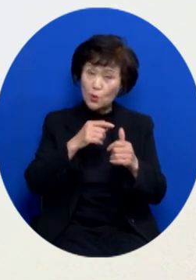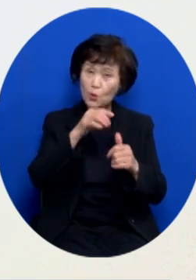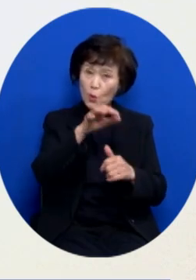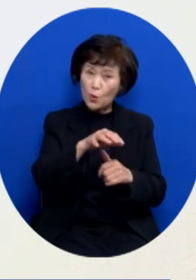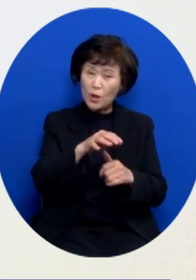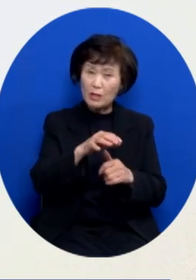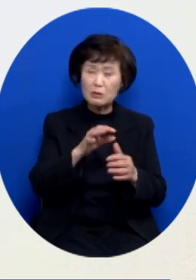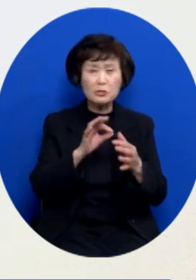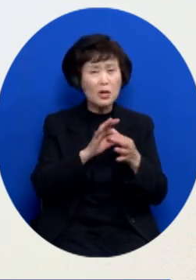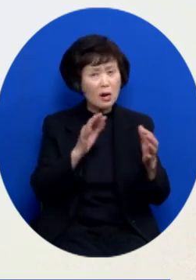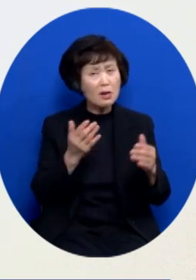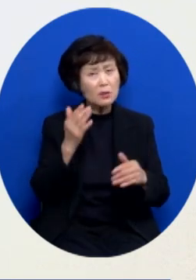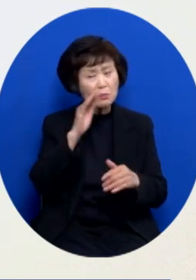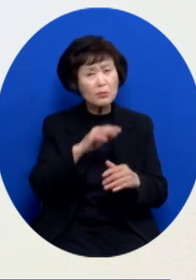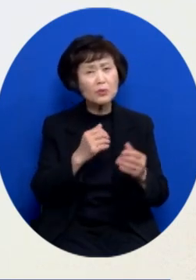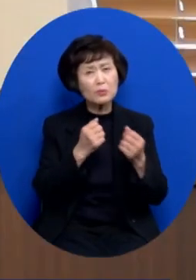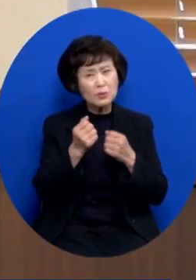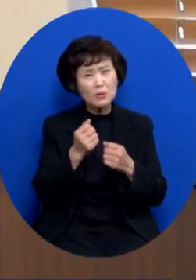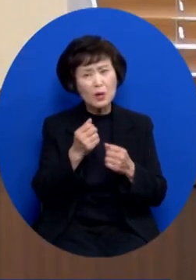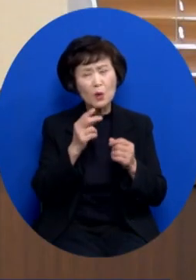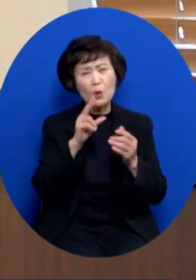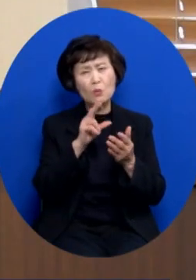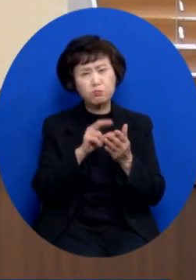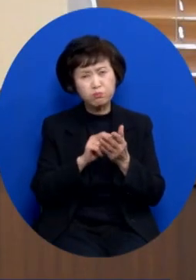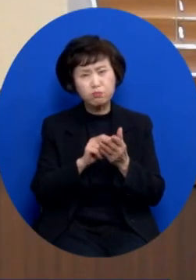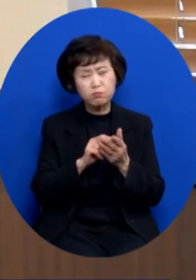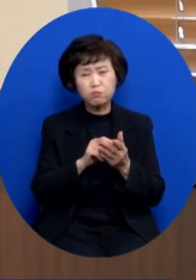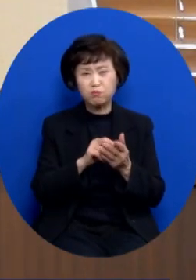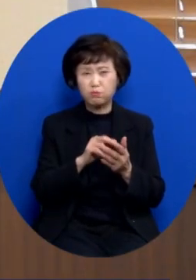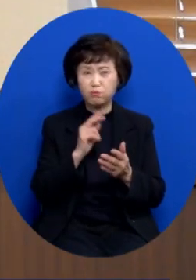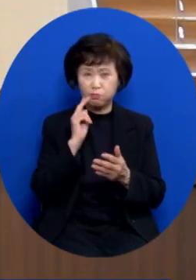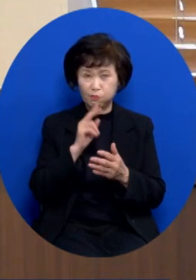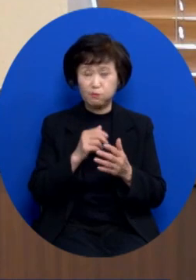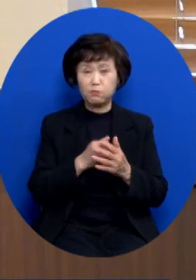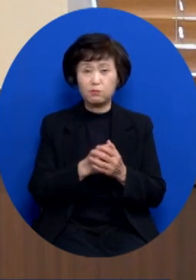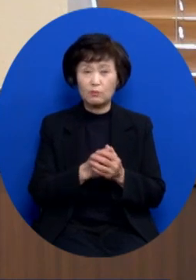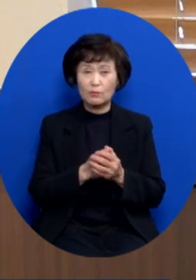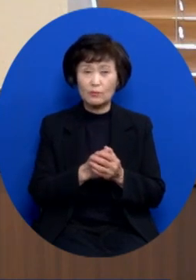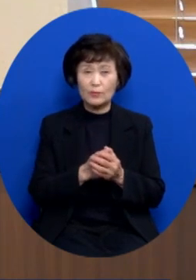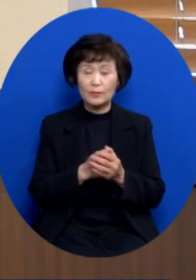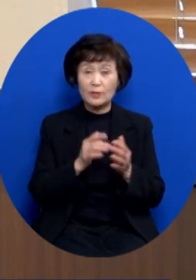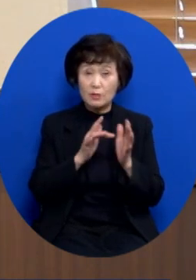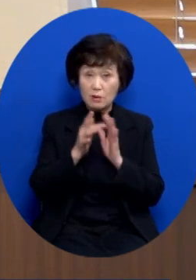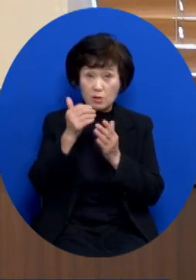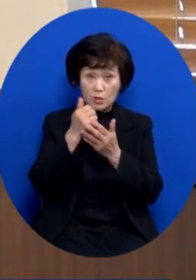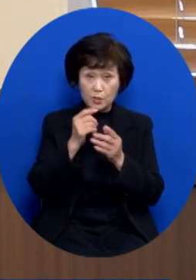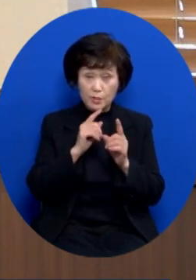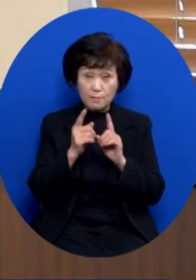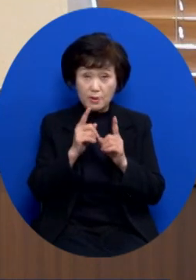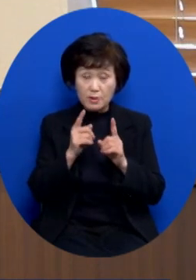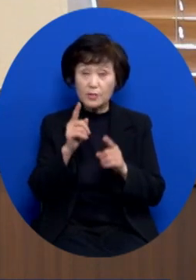이 부분에 대해서 총장님 어떻게 생각하십니까? 네, 그 예수님 말씀에